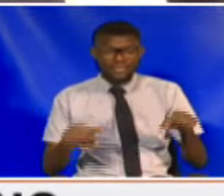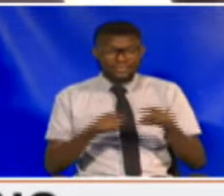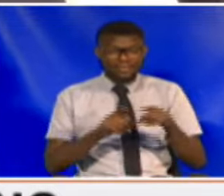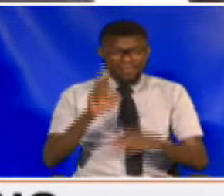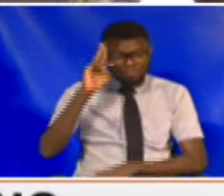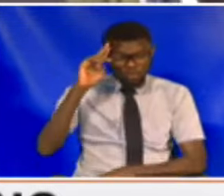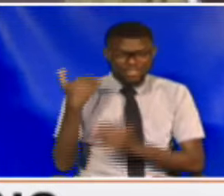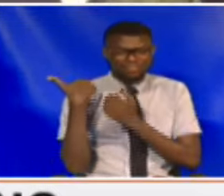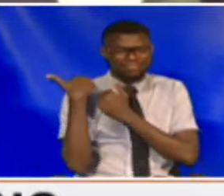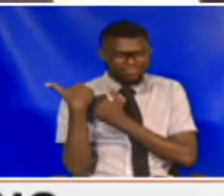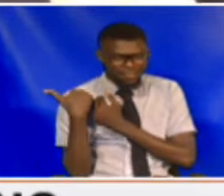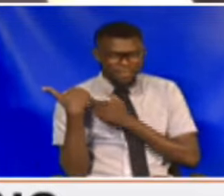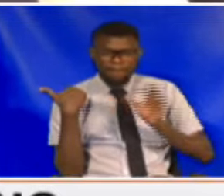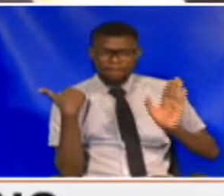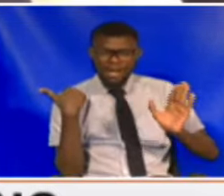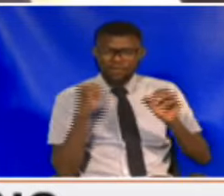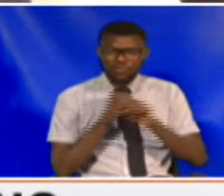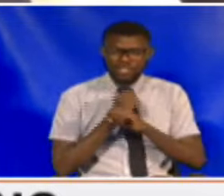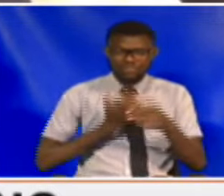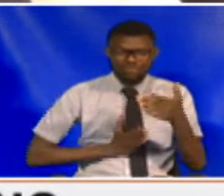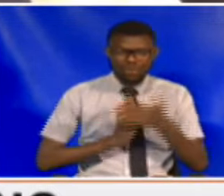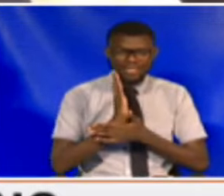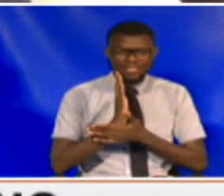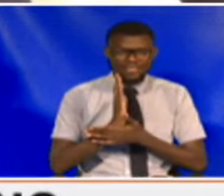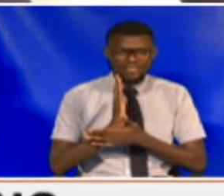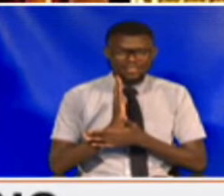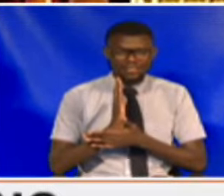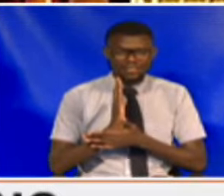police to protect their rights.